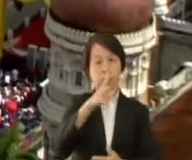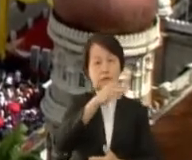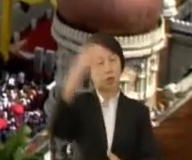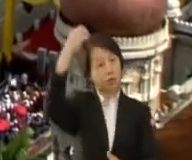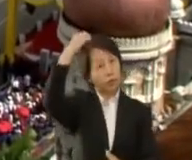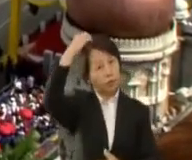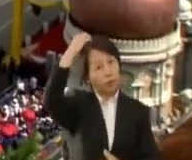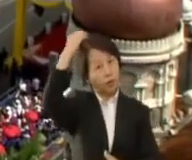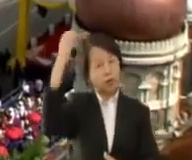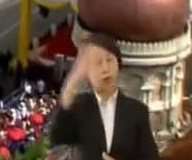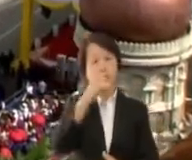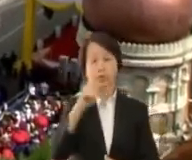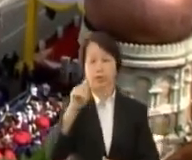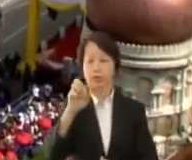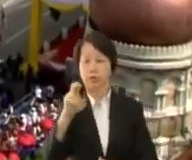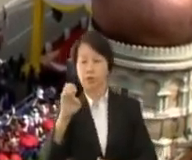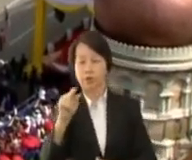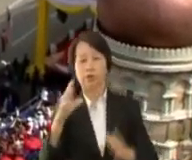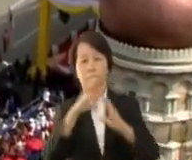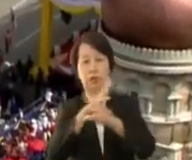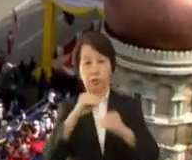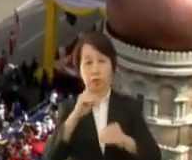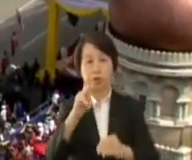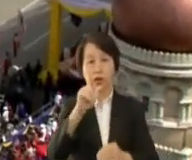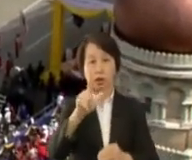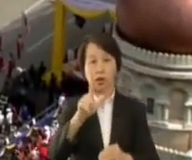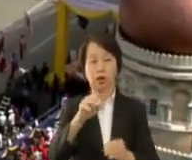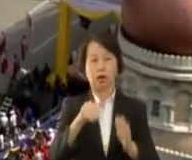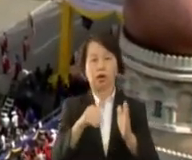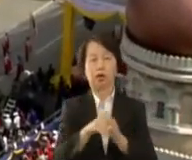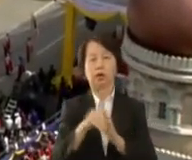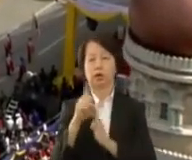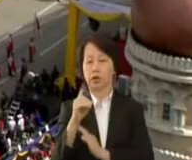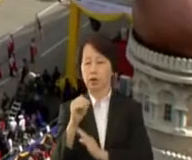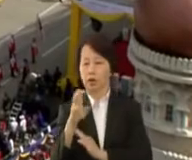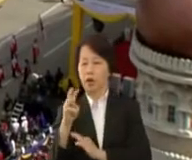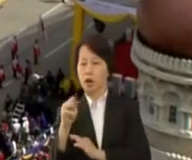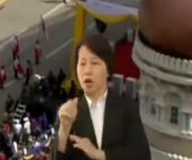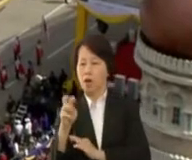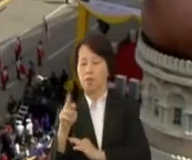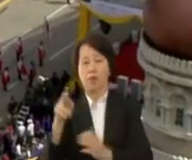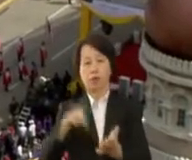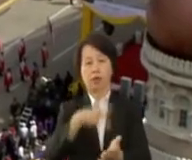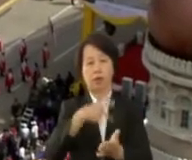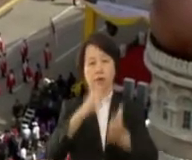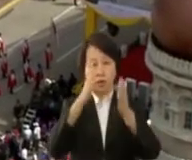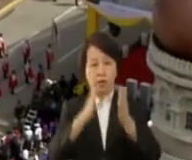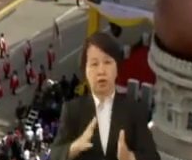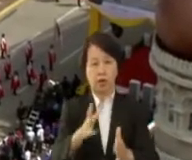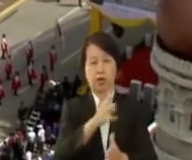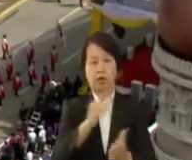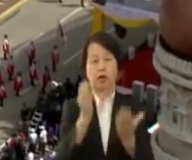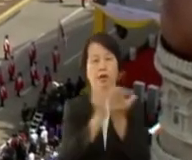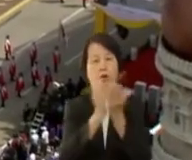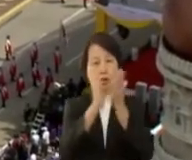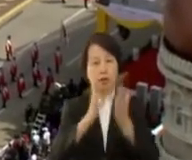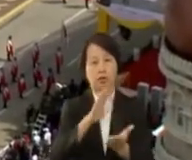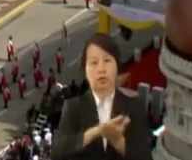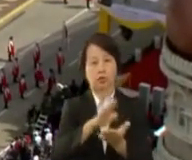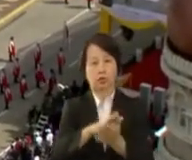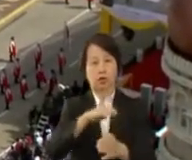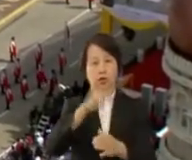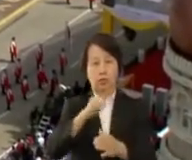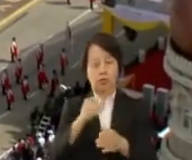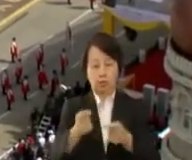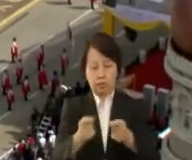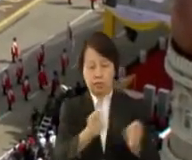Selangor, Teresang Kenyalang Sarawak Kuala Lumpur, Ti Amo Dancers, Suatari dan pelajar-pelajar sekolah menengah di